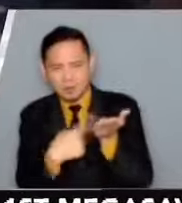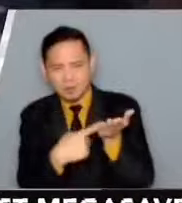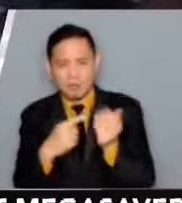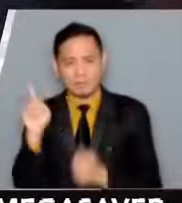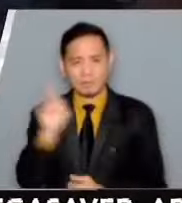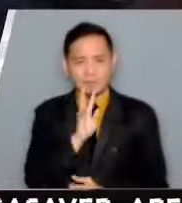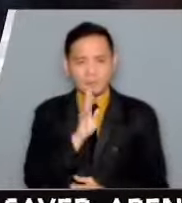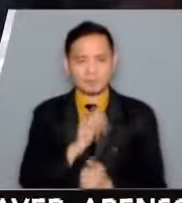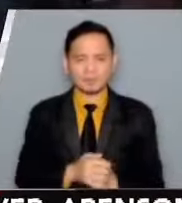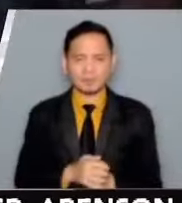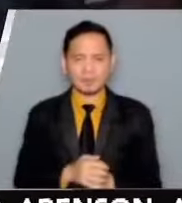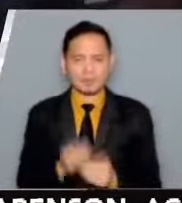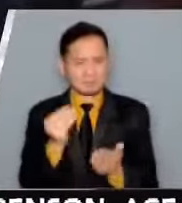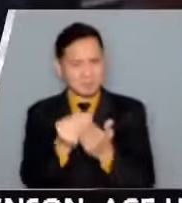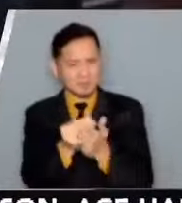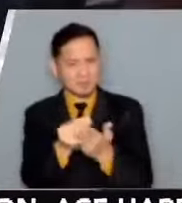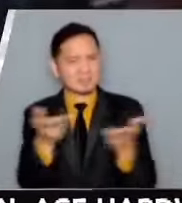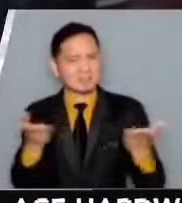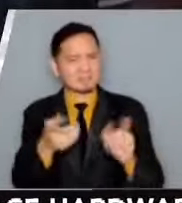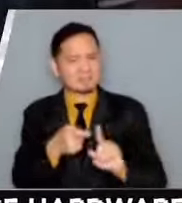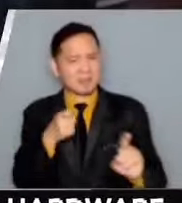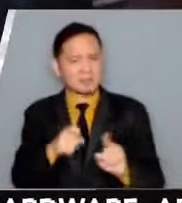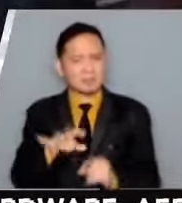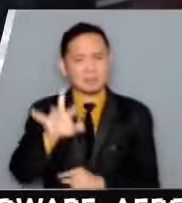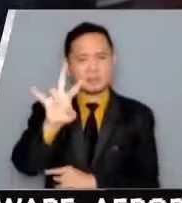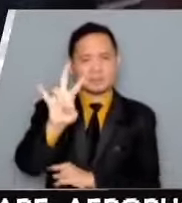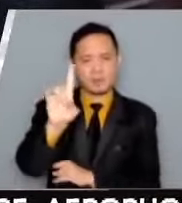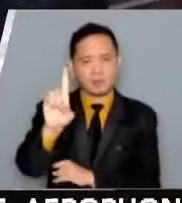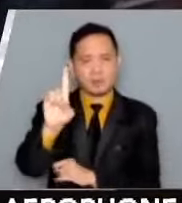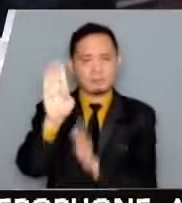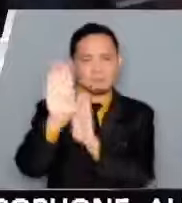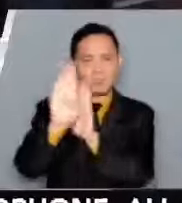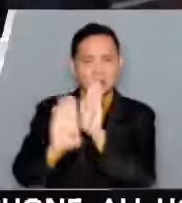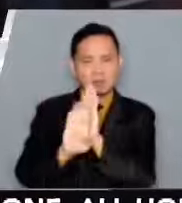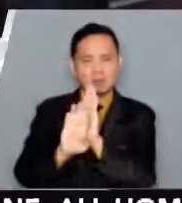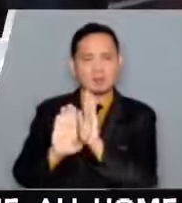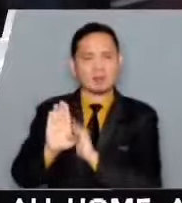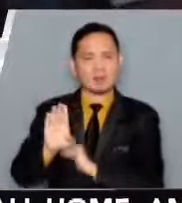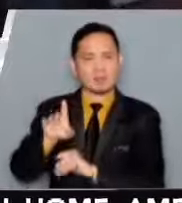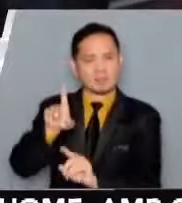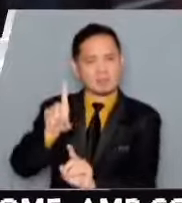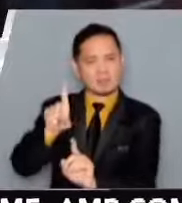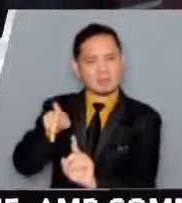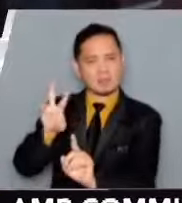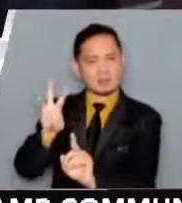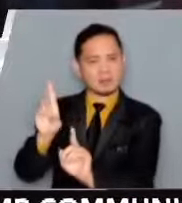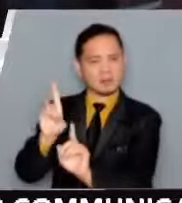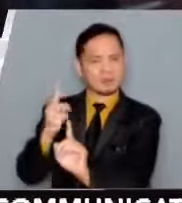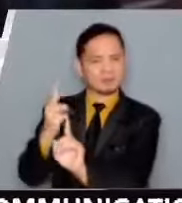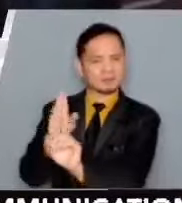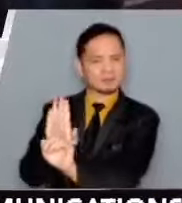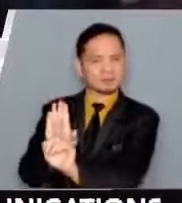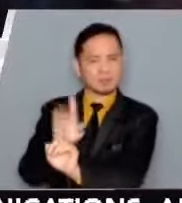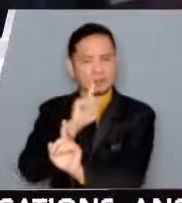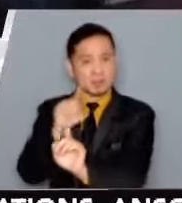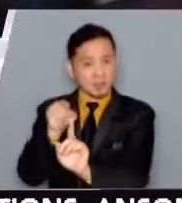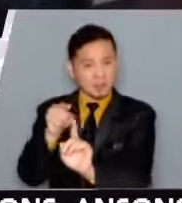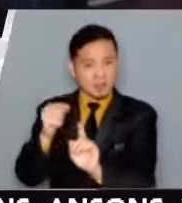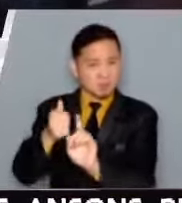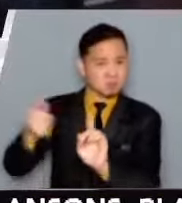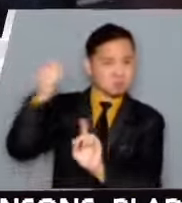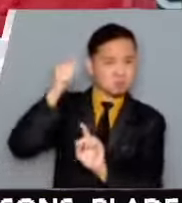nagugulat ako yung 71 billion doon sa Public Works na puro foreign funded ito yung malalaking flagship project na kailangan na